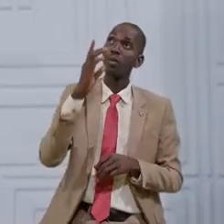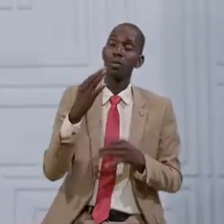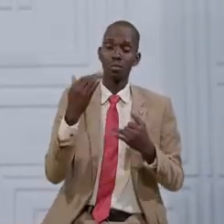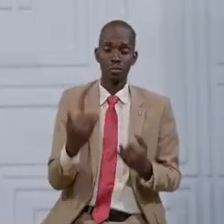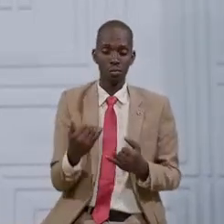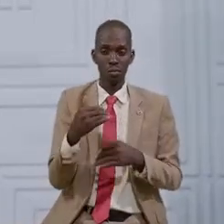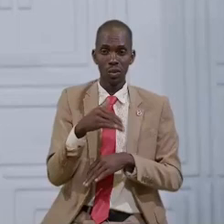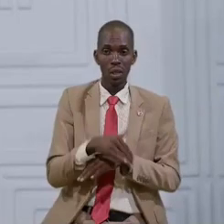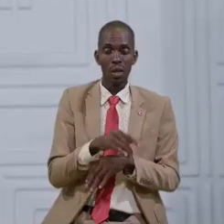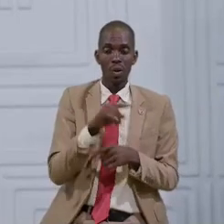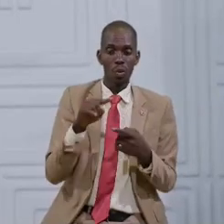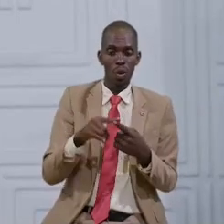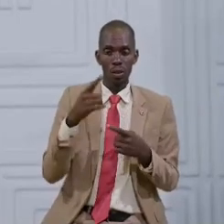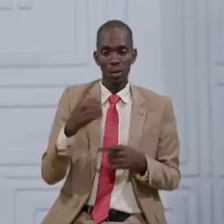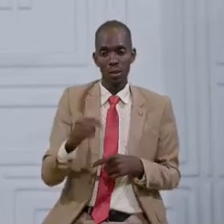Lorsque notre Père dans le Seigneur